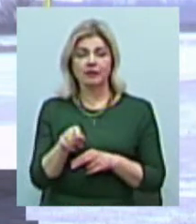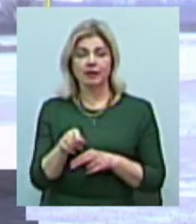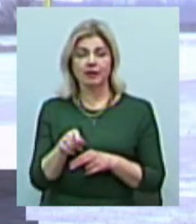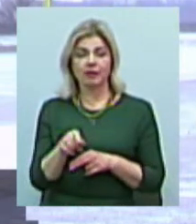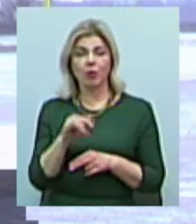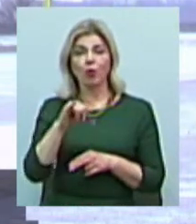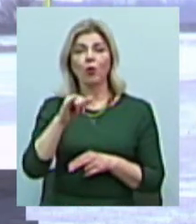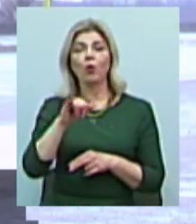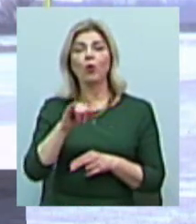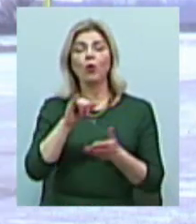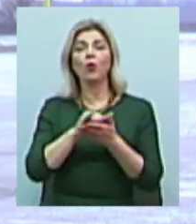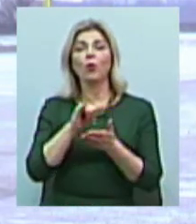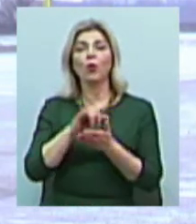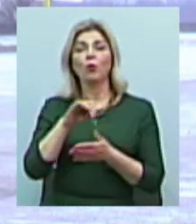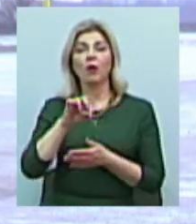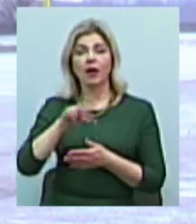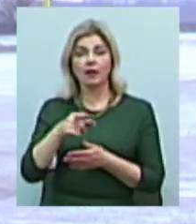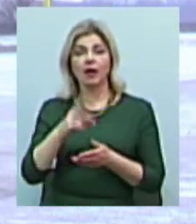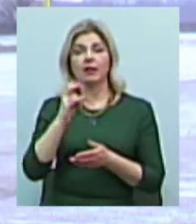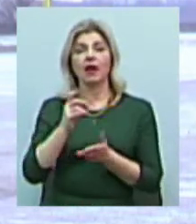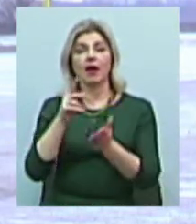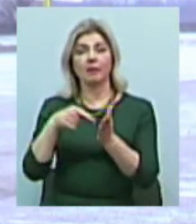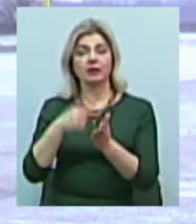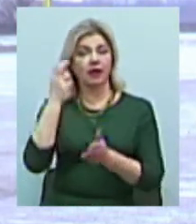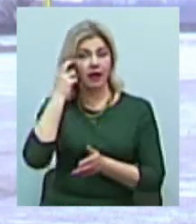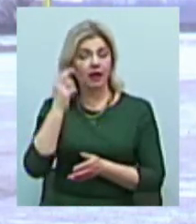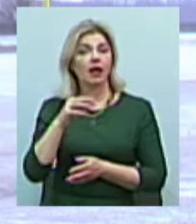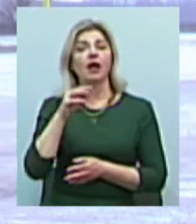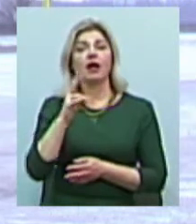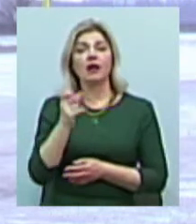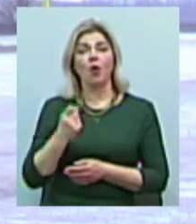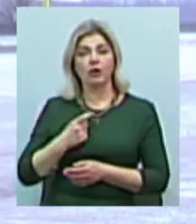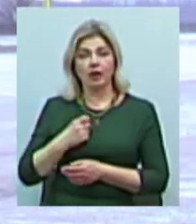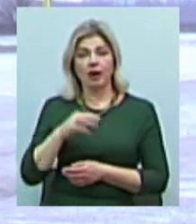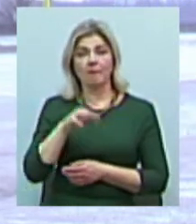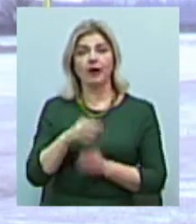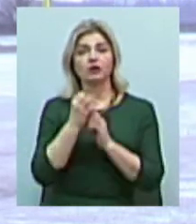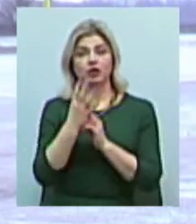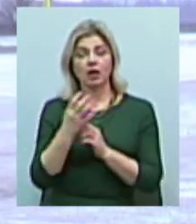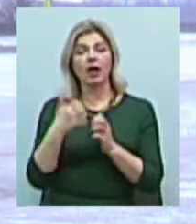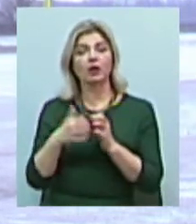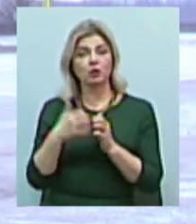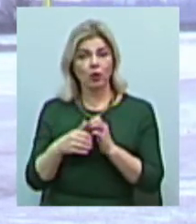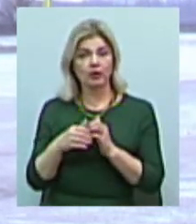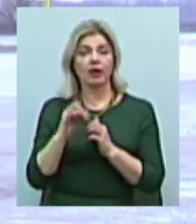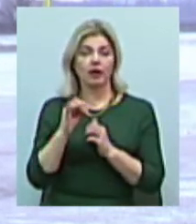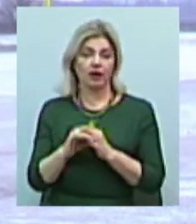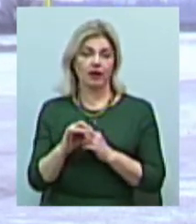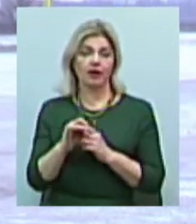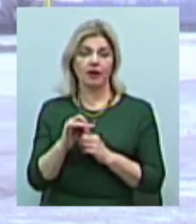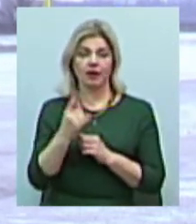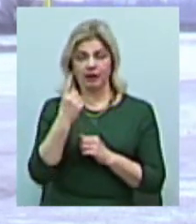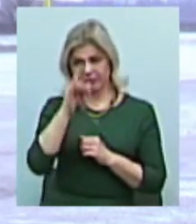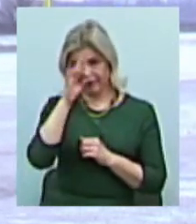на Умань, на місто Київ, як ми їдемо. Це М-14 на Одесу, це М-14 на Херсон. Ну і